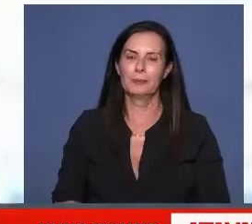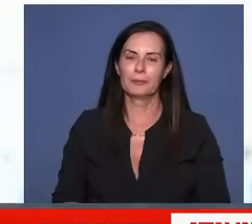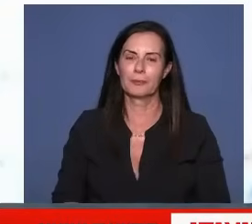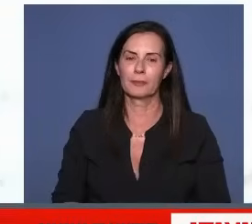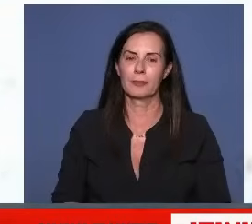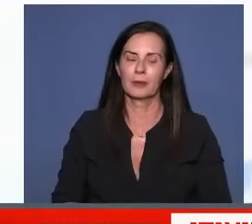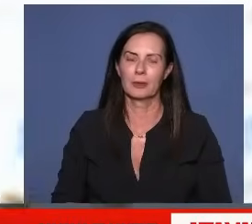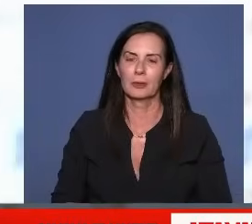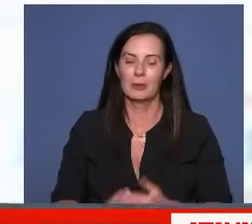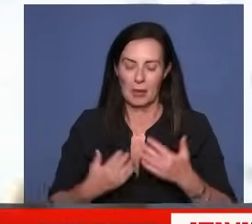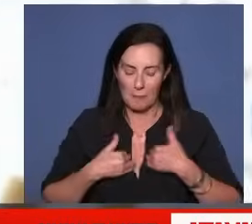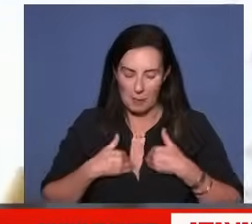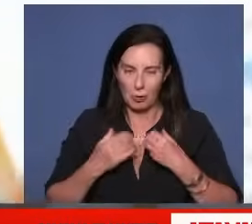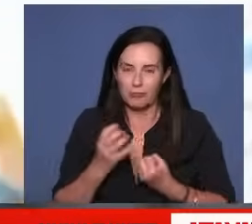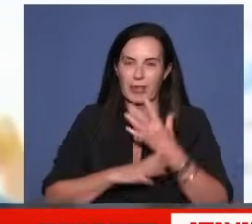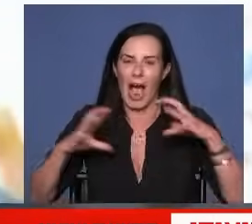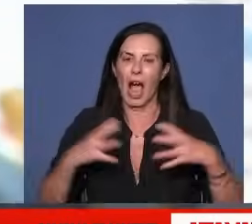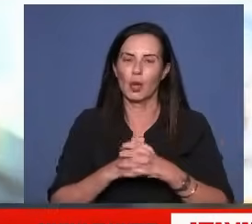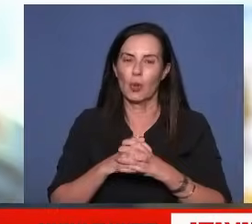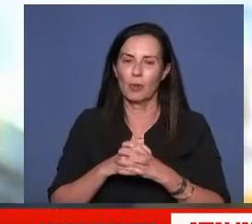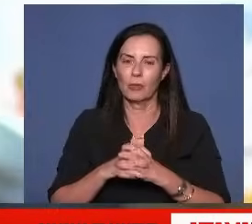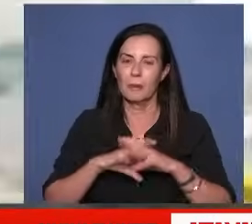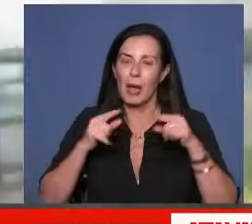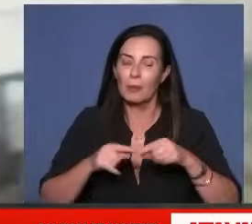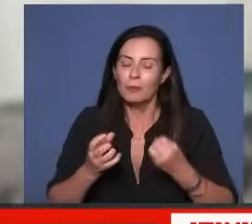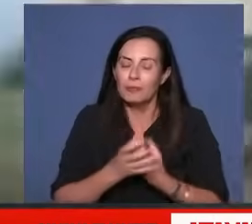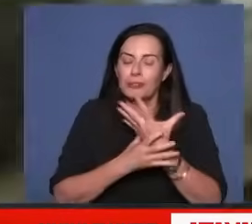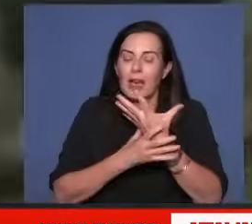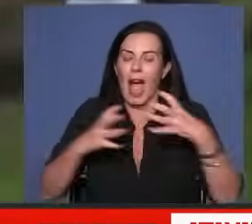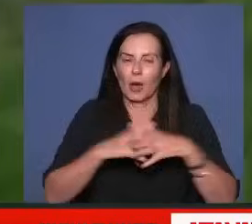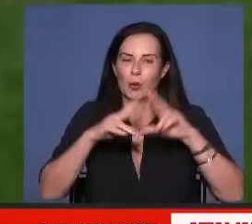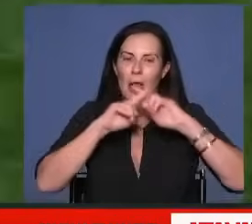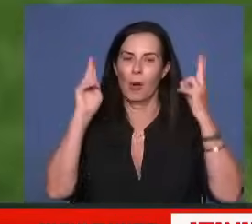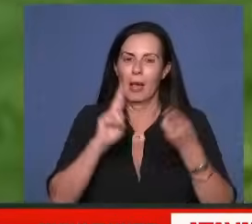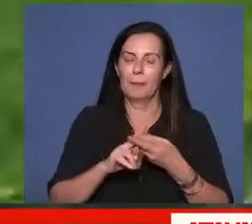מכנו יצא אחדות, מכרם שלנו יצא אחדות לעולם, תאמין לי.